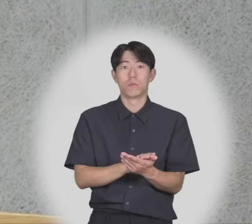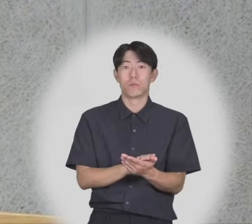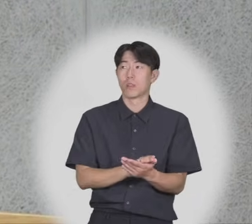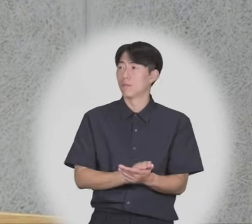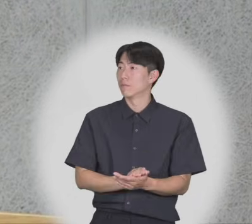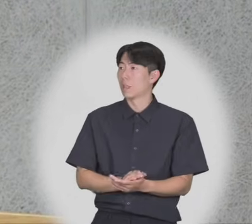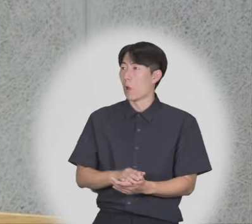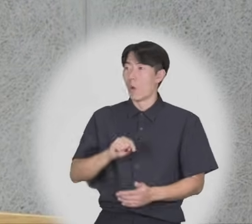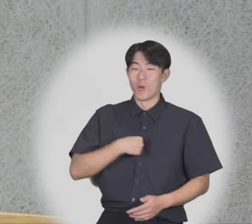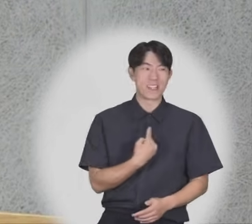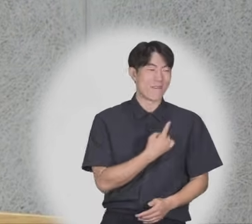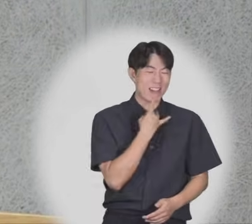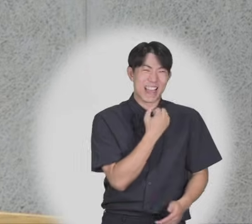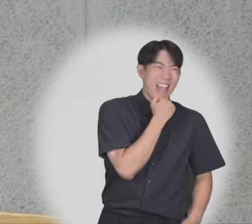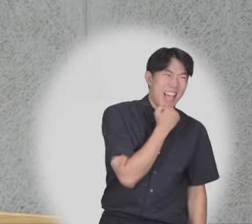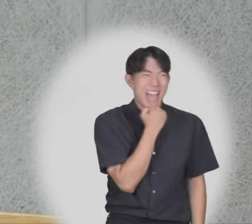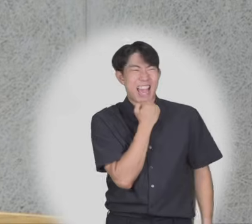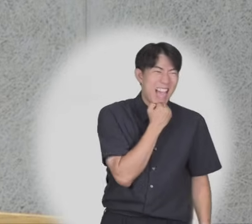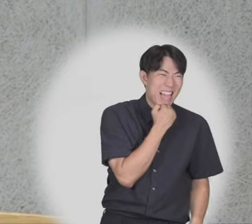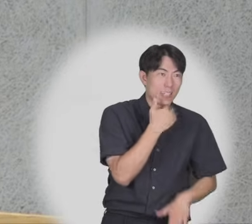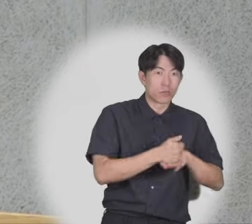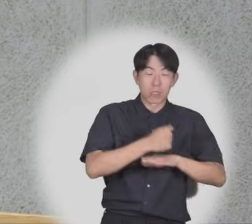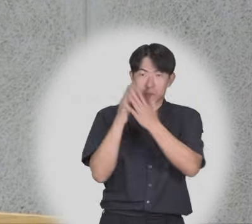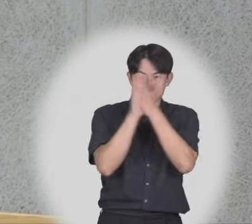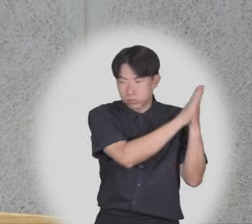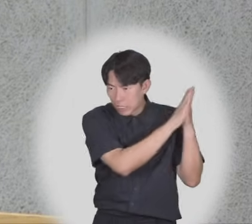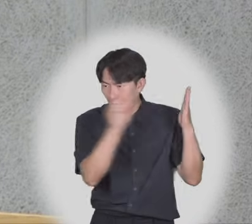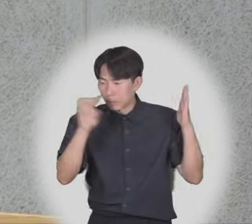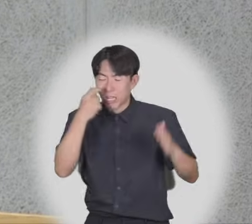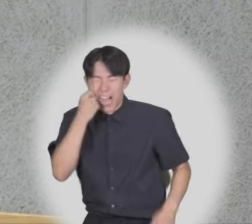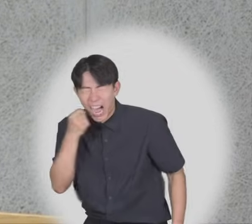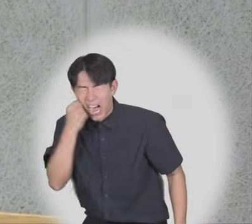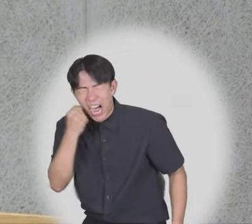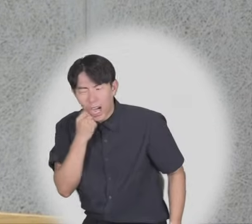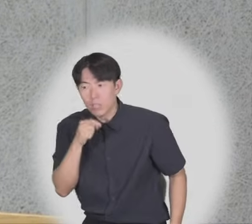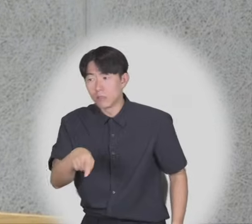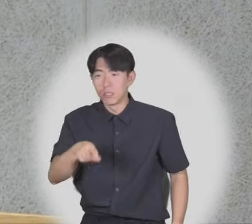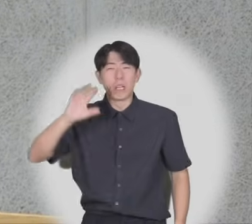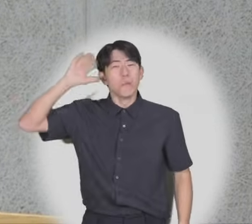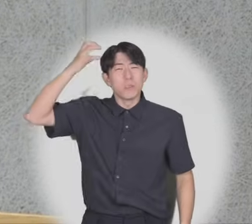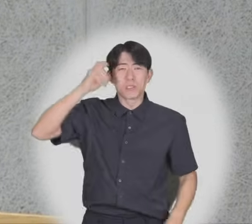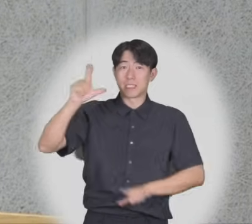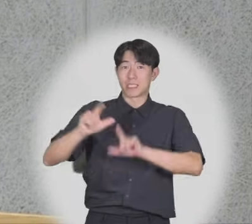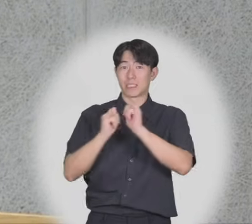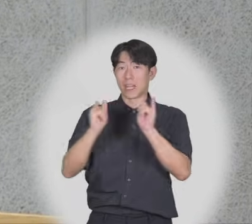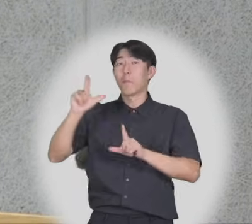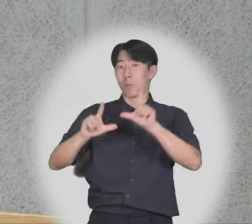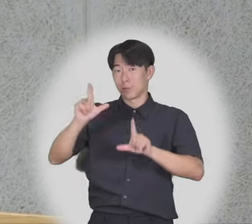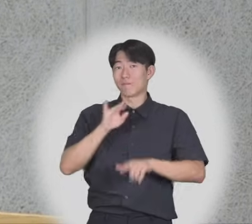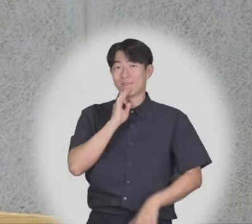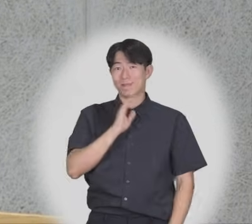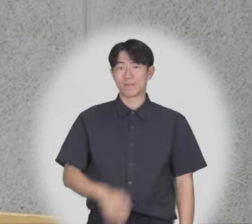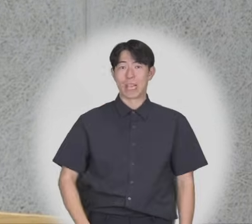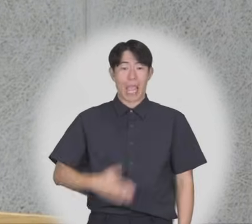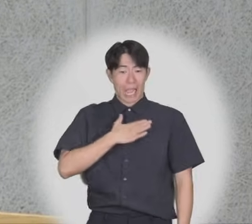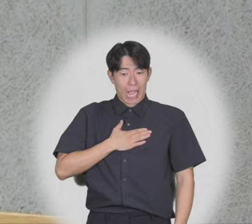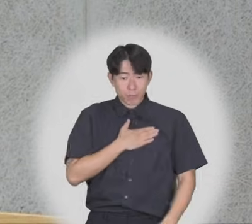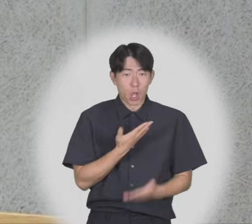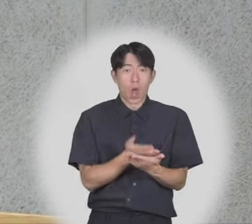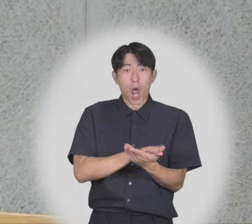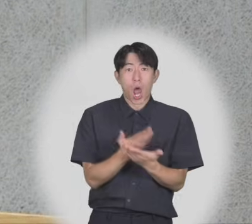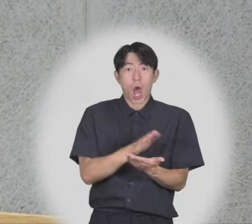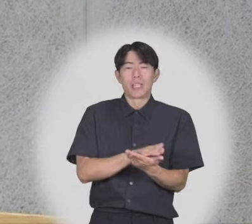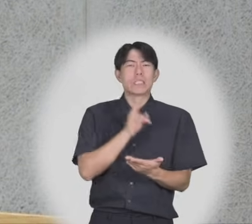혼자 막 웃더니 또 갑자기 울어? 이건 뭐예요? 이게 다 미쳐서 그런 거 아닙니까? 감정이 기복이 너무 심한